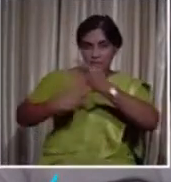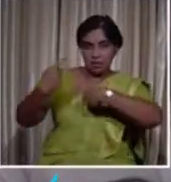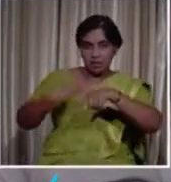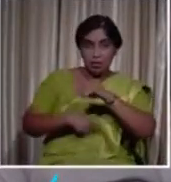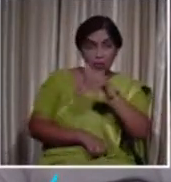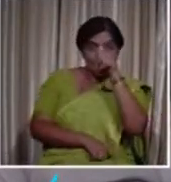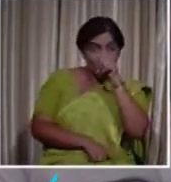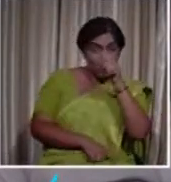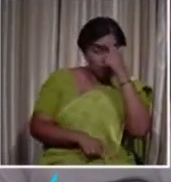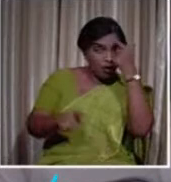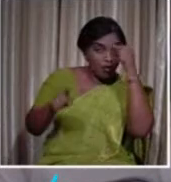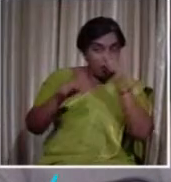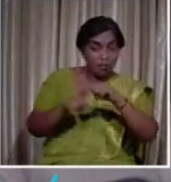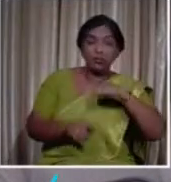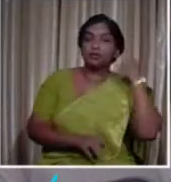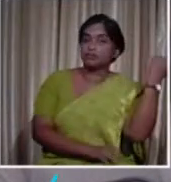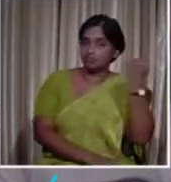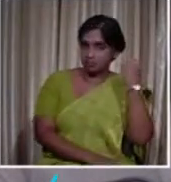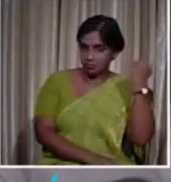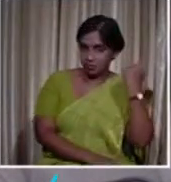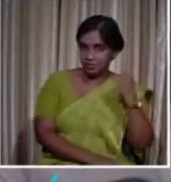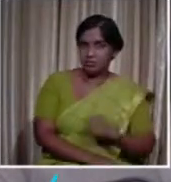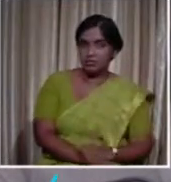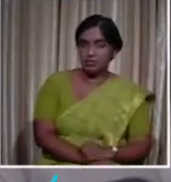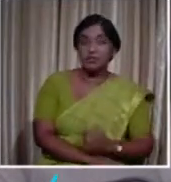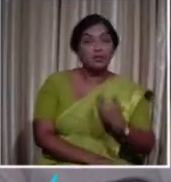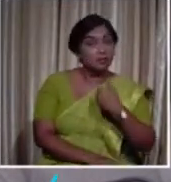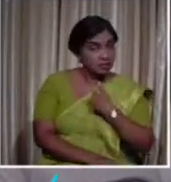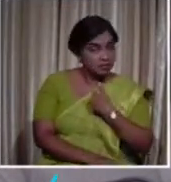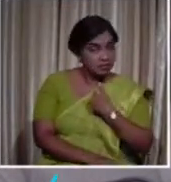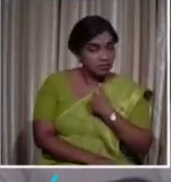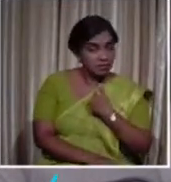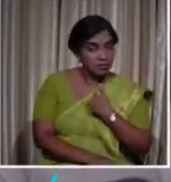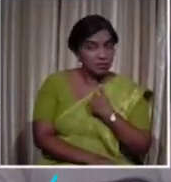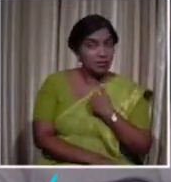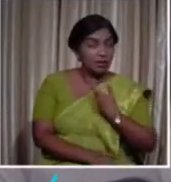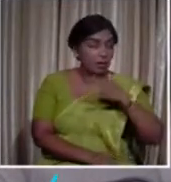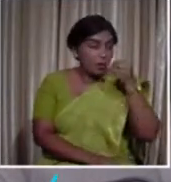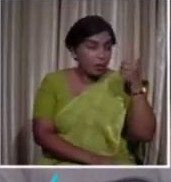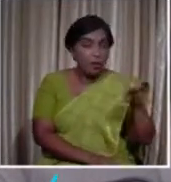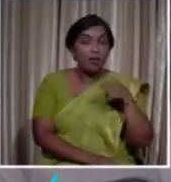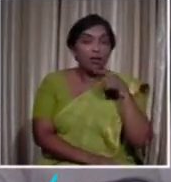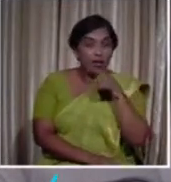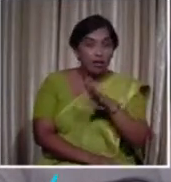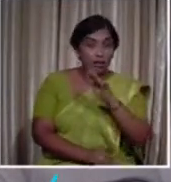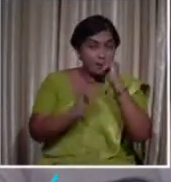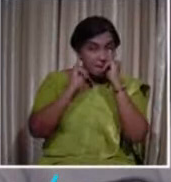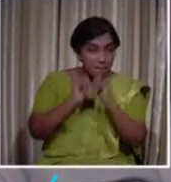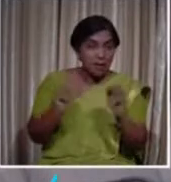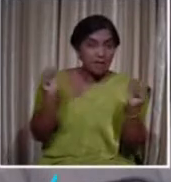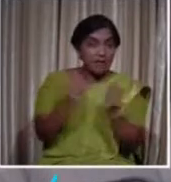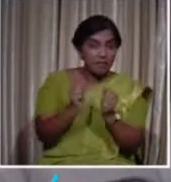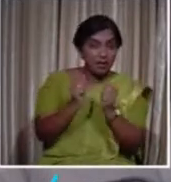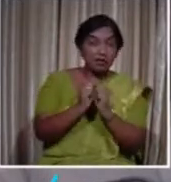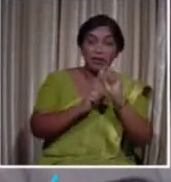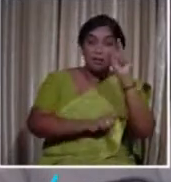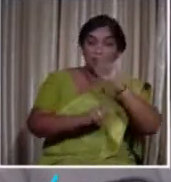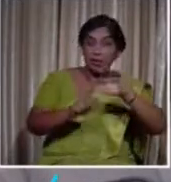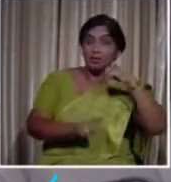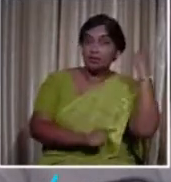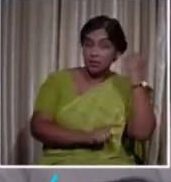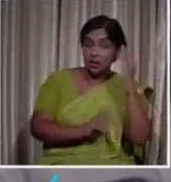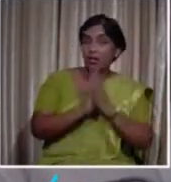අයගේ හොරකම් ගැන මම මේක කතා කරපු නිසා මාව එපා වුණේ ඒ අයගේ දූෂණ ගැන මේ පාර්ලිමේන්තුවේ කතා